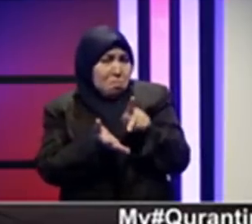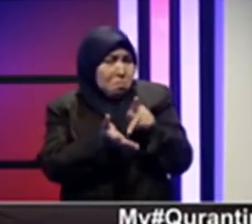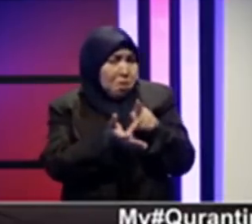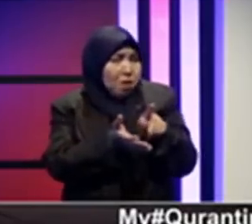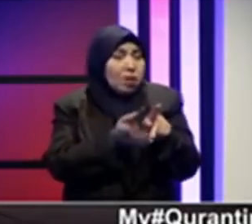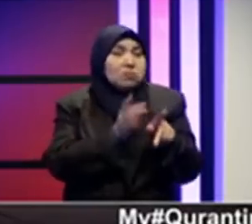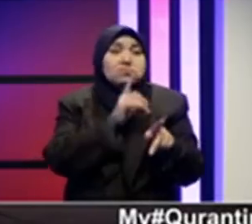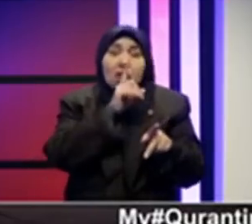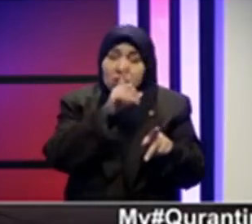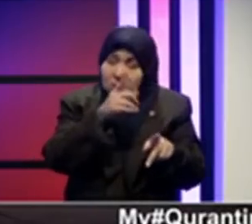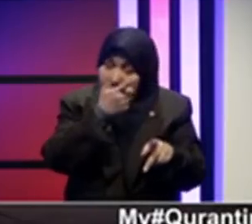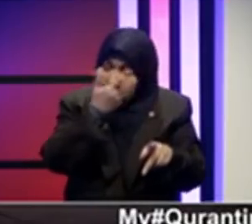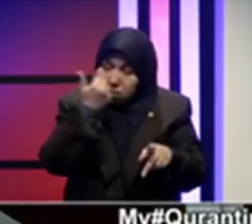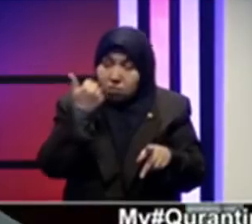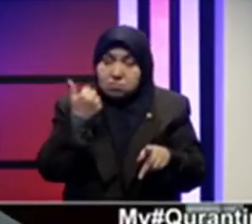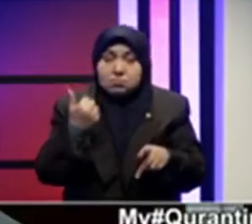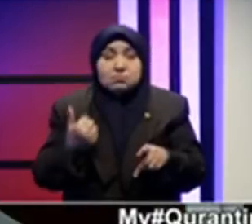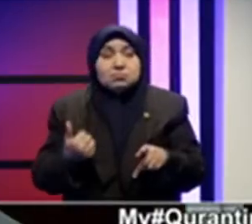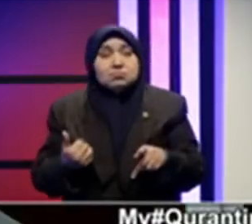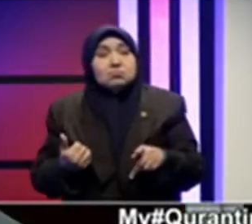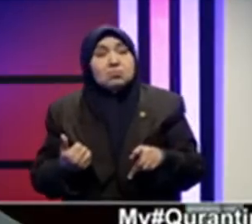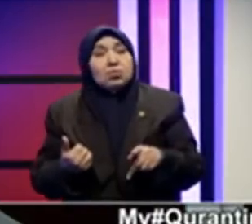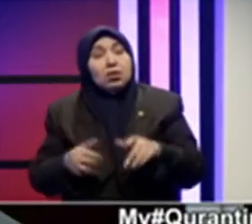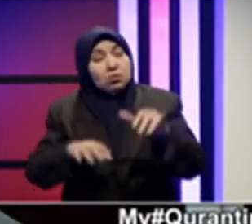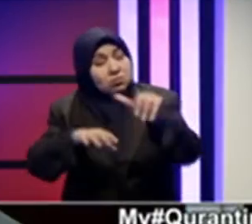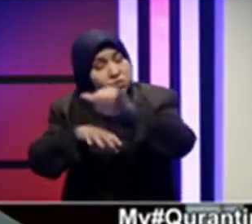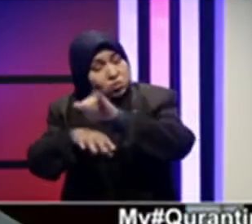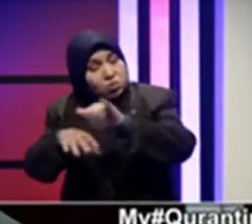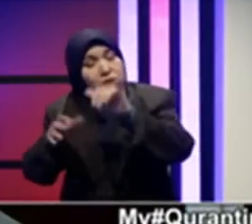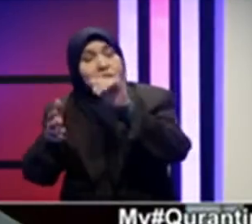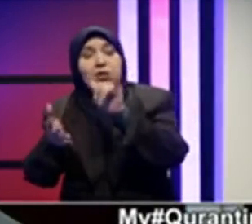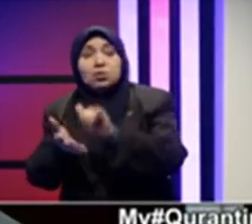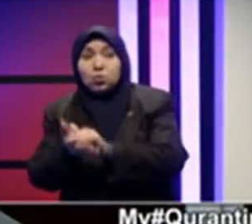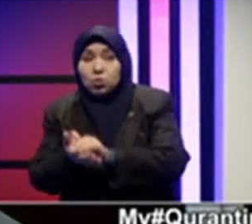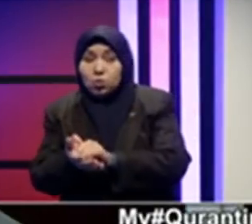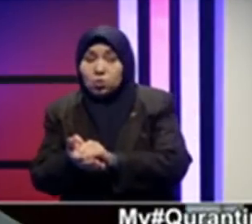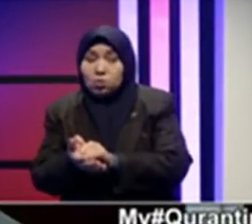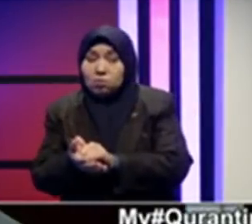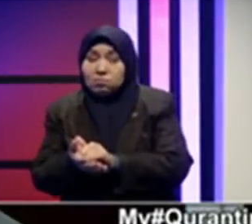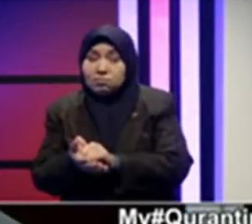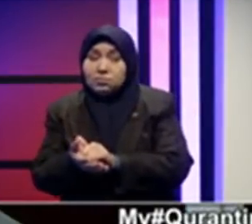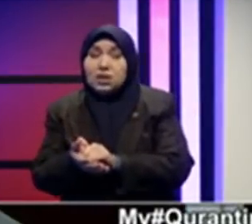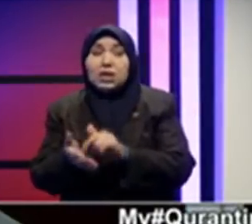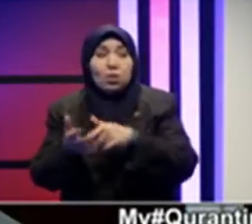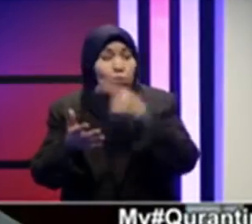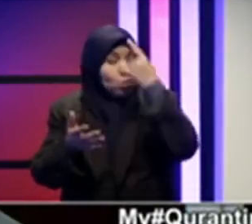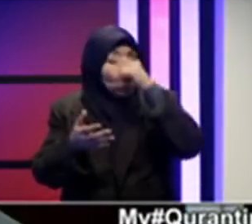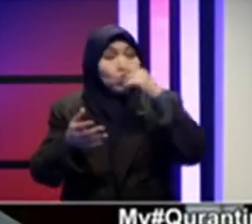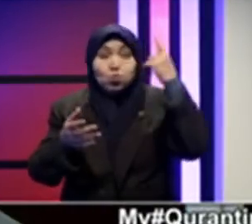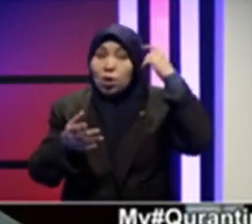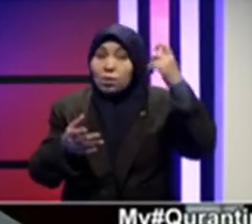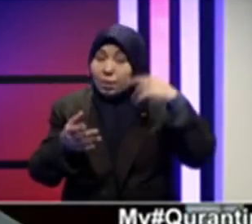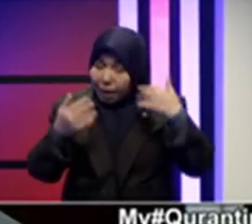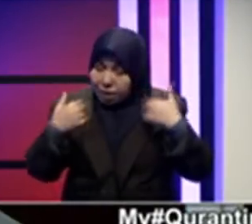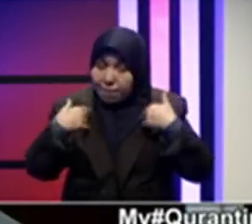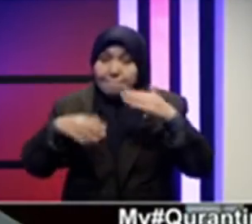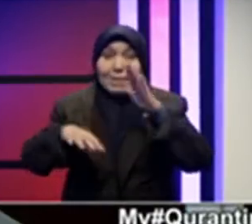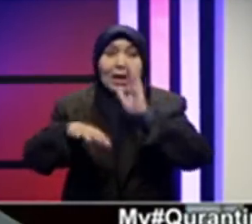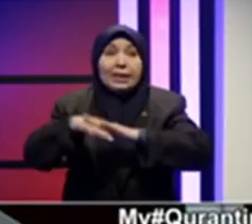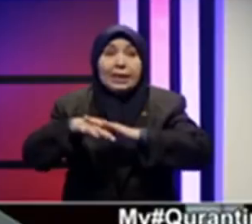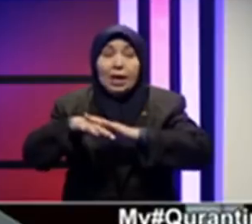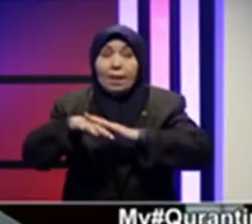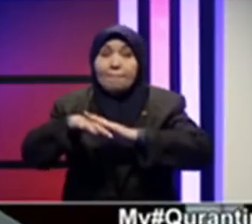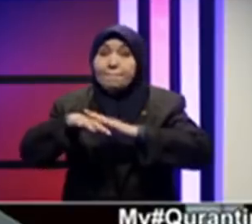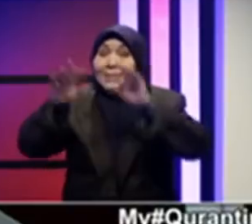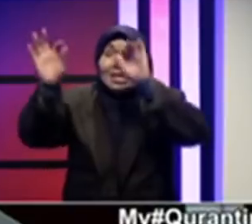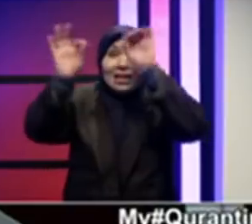Sebenarnya ialah kerana syurga itu wataladzul ayun. Nah, ini bagi tuan-tuan yang pernah panggil interior designer